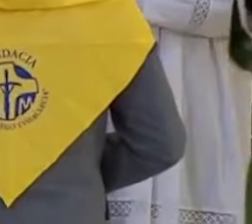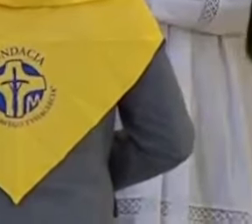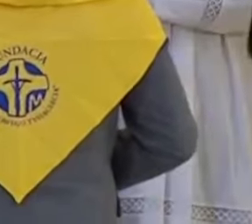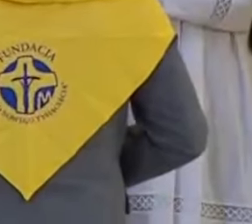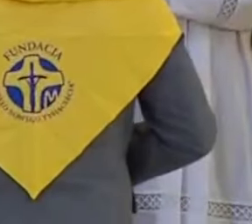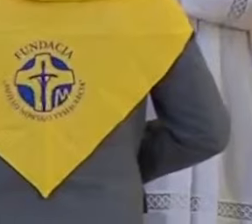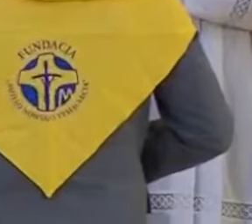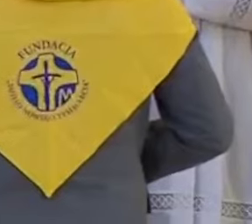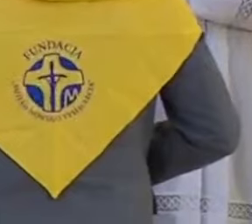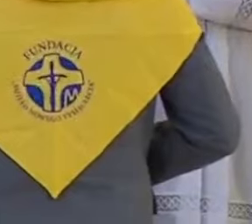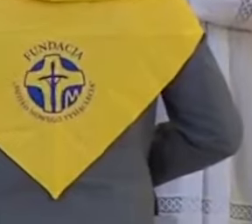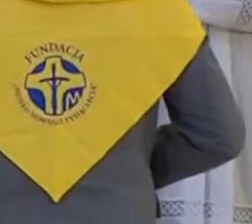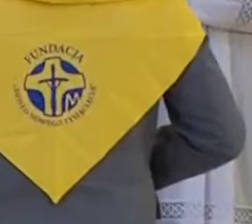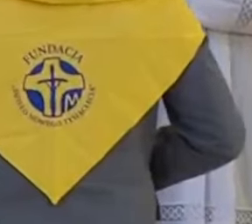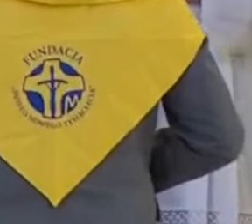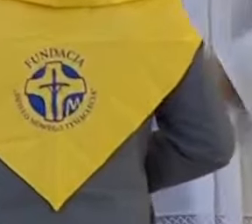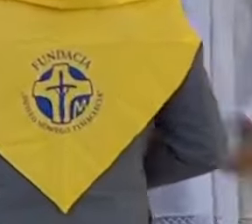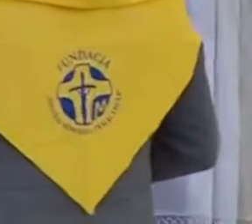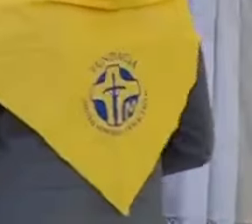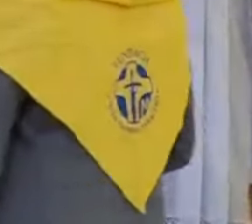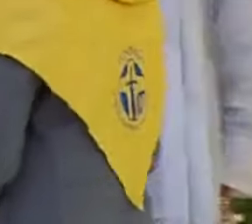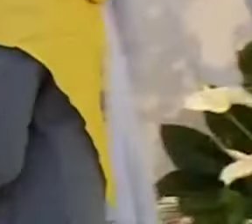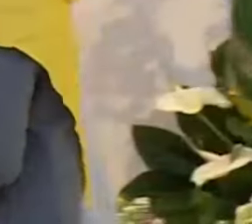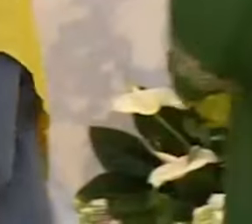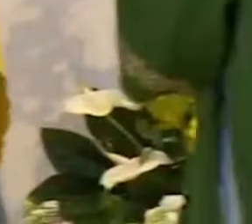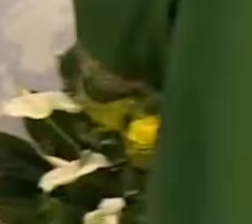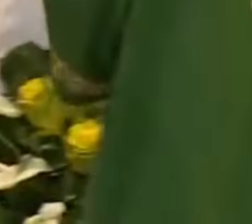kitas Deus